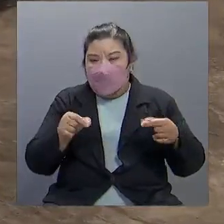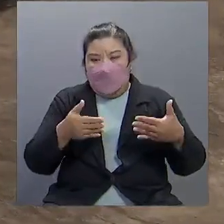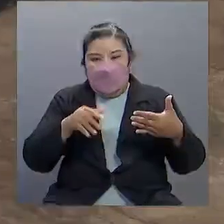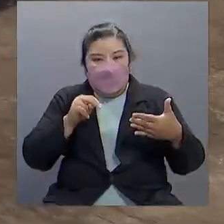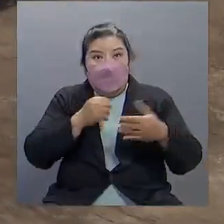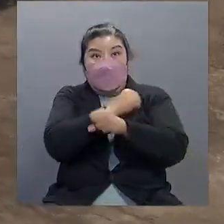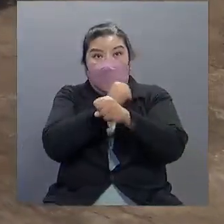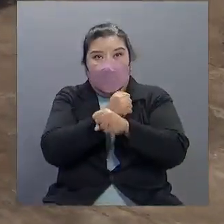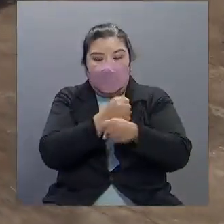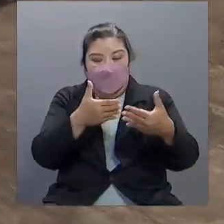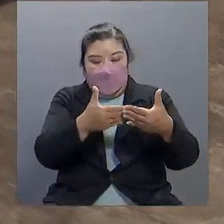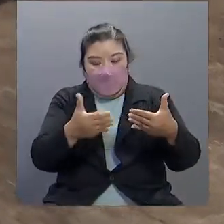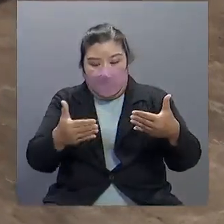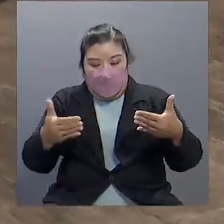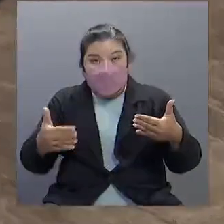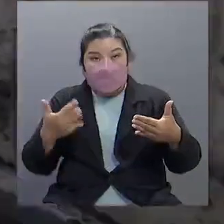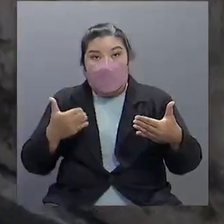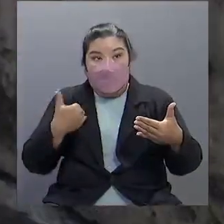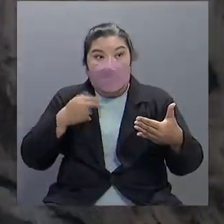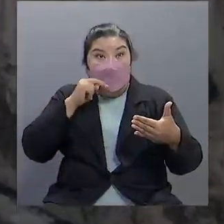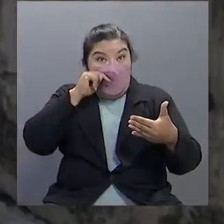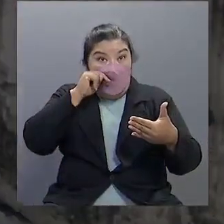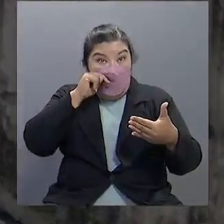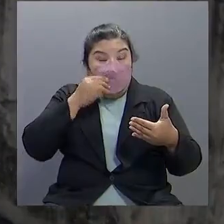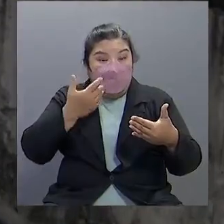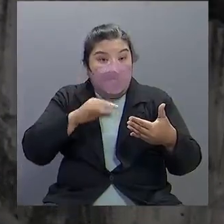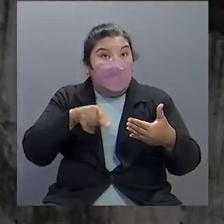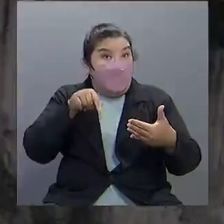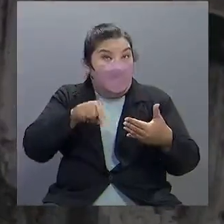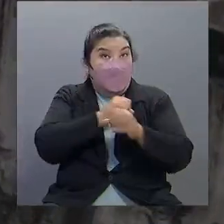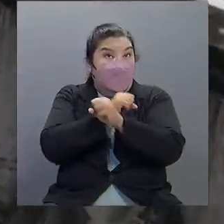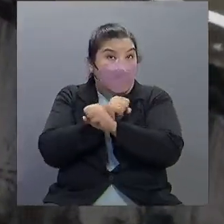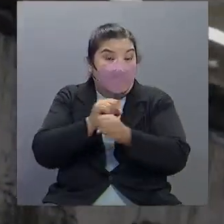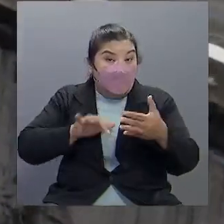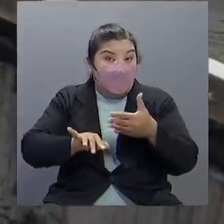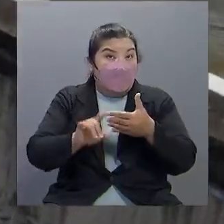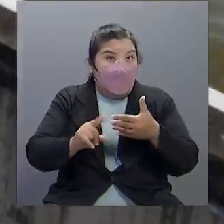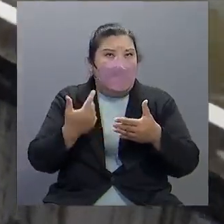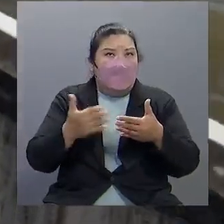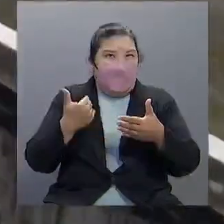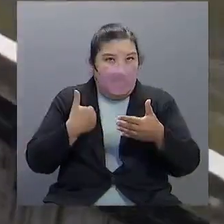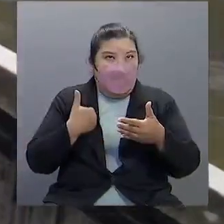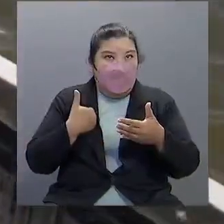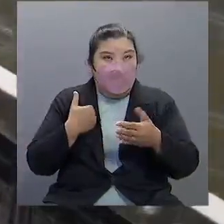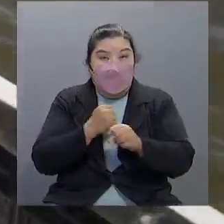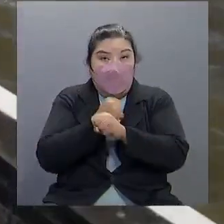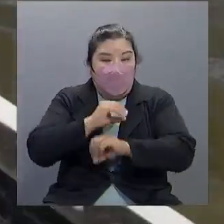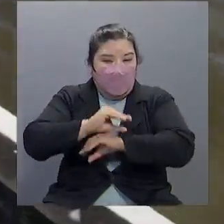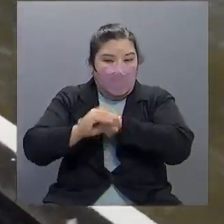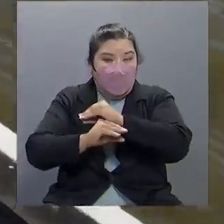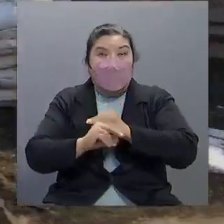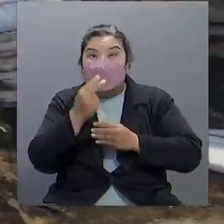ซึ่งการรองรับสถานการณ์น้ำเฉพาะปีนี้นั้นก็มีการใช้กระสอบทรายค่ะตามแผนงานเนี่ย 1,000 ขออภัยนะ